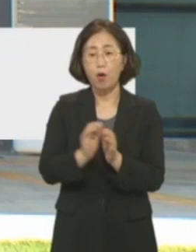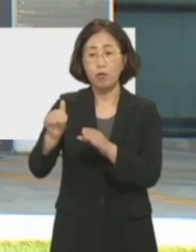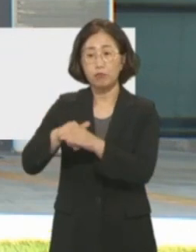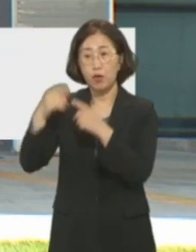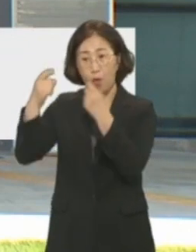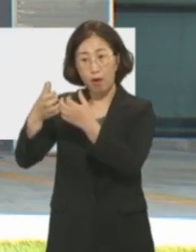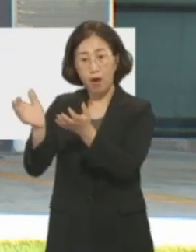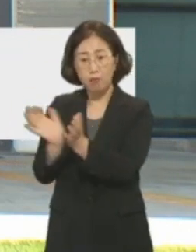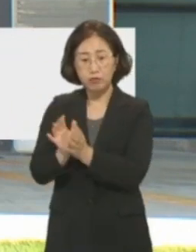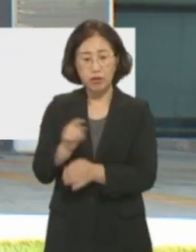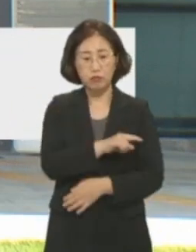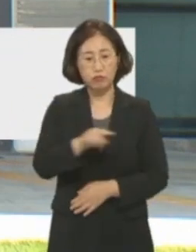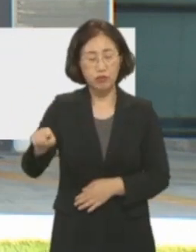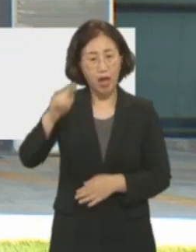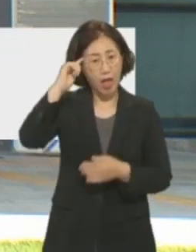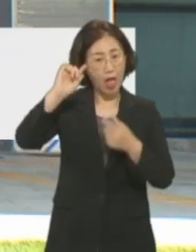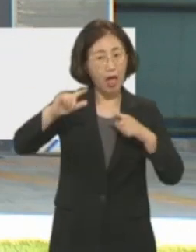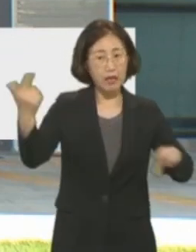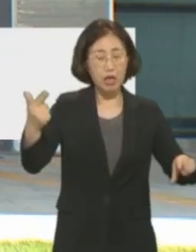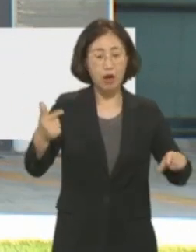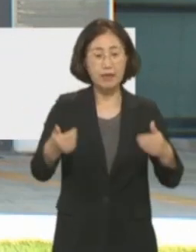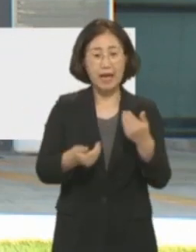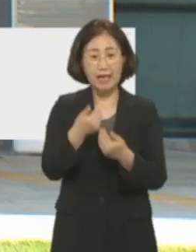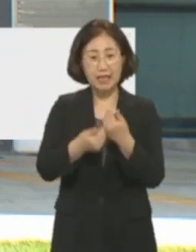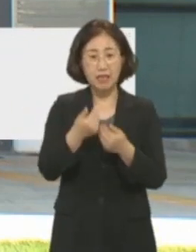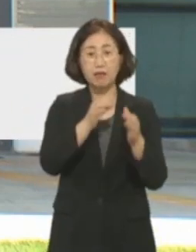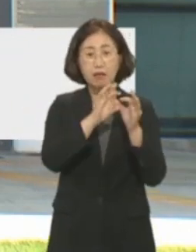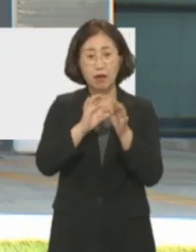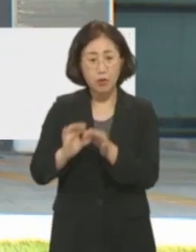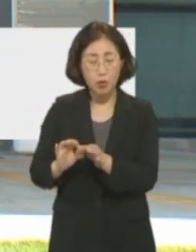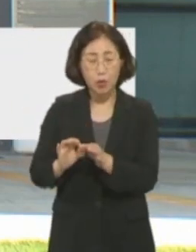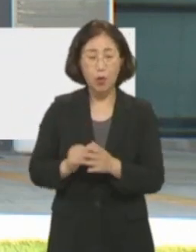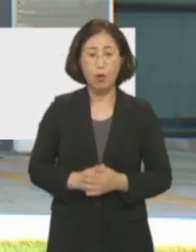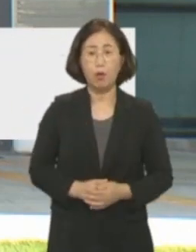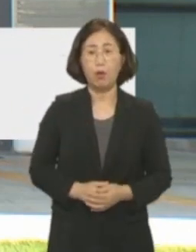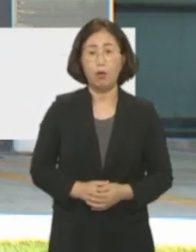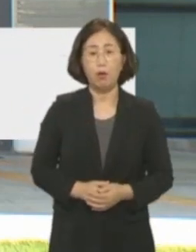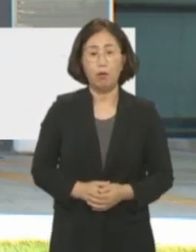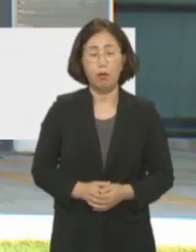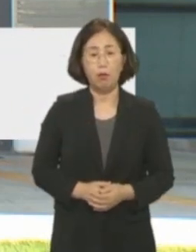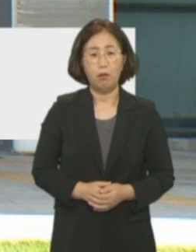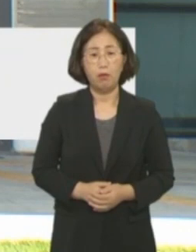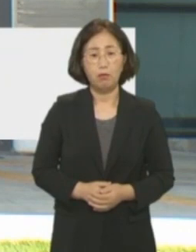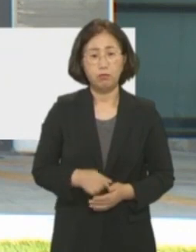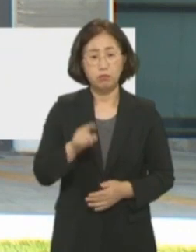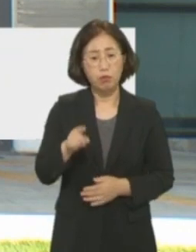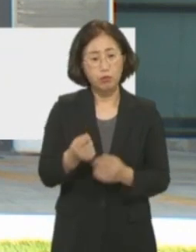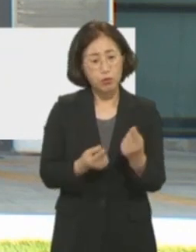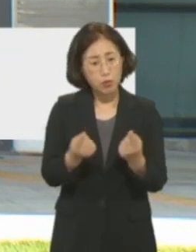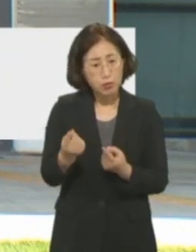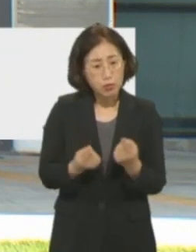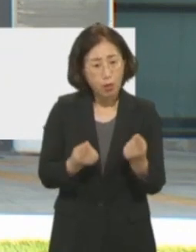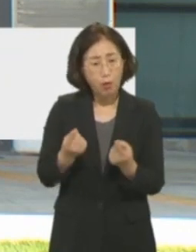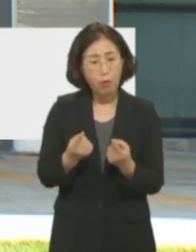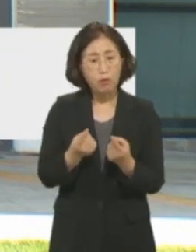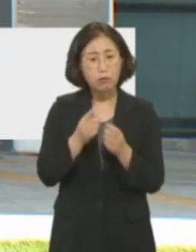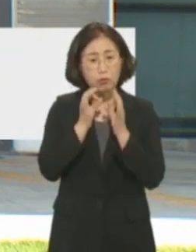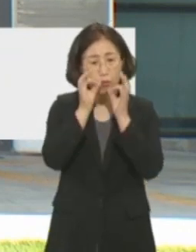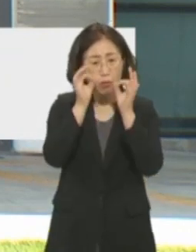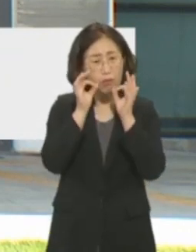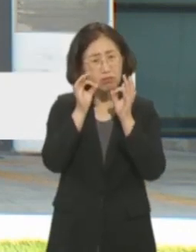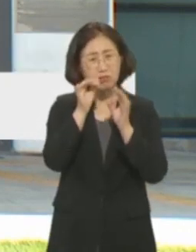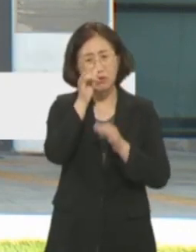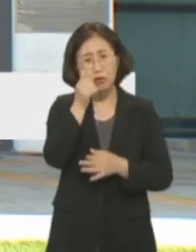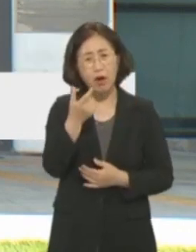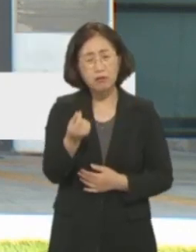의견이 계속 존재되고 있는 상황이잖아요 그래서 일단 뭐 그거를 전체적으로 지금 조정을 해보려고는 하는 거 같은데